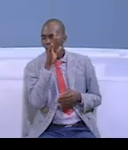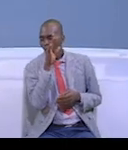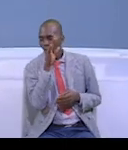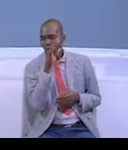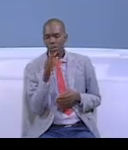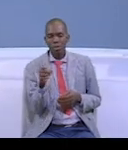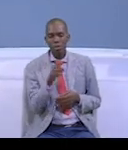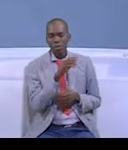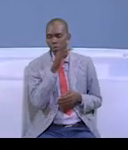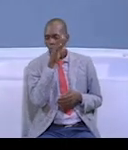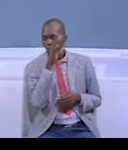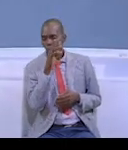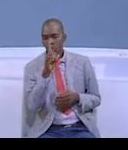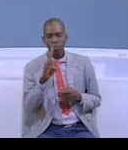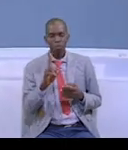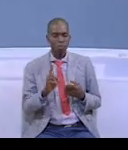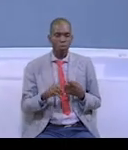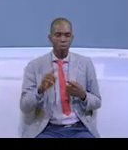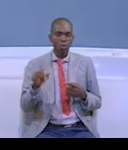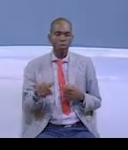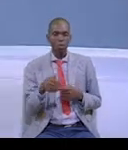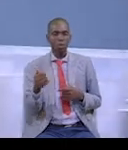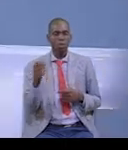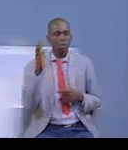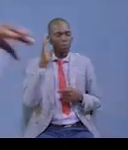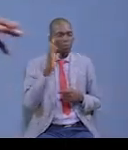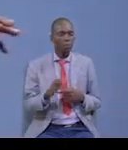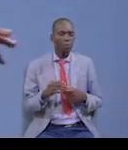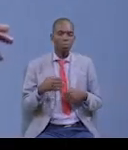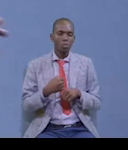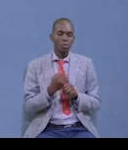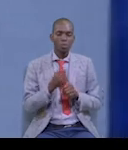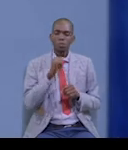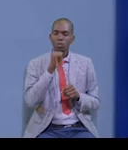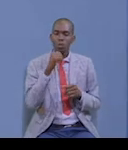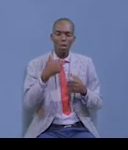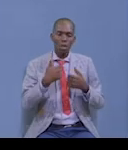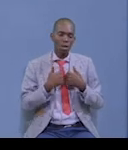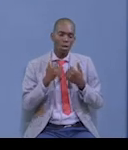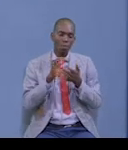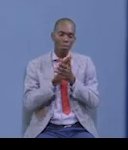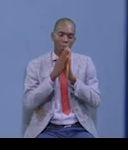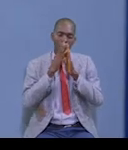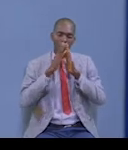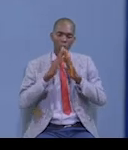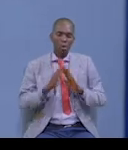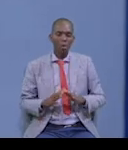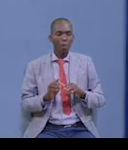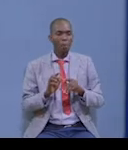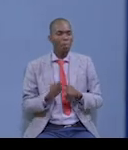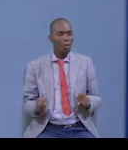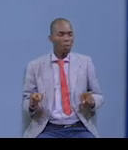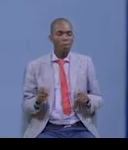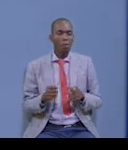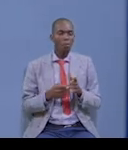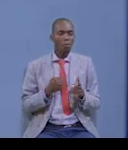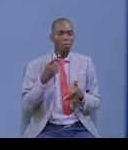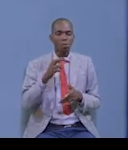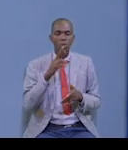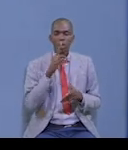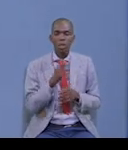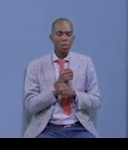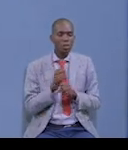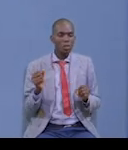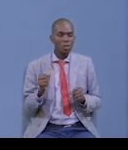will unsettle you. వారి ద్వారా ఏ విధమైన విడుదల పొందే వారు కనబడనే కనబడరు. But when you are saved, మీరు ఏం చెప్పాలి? You